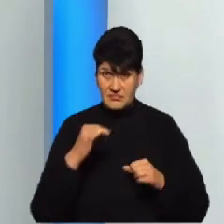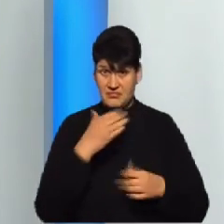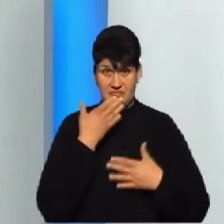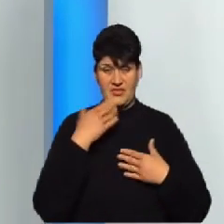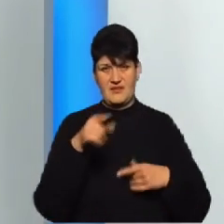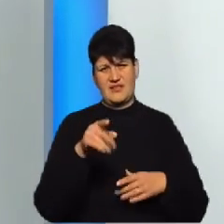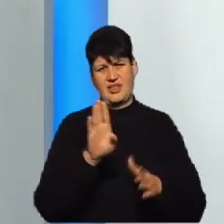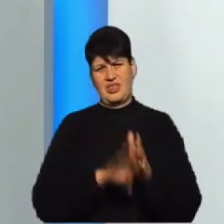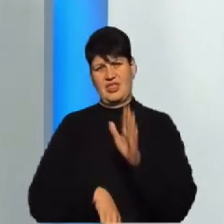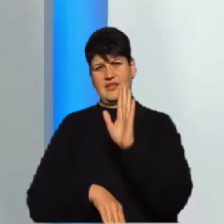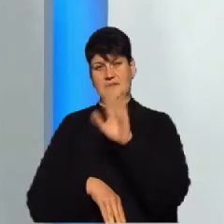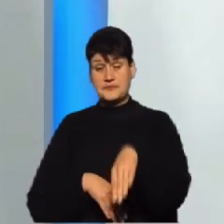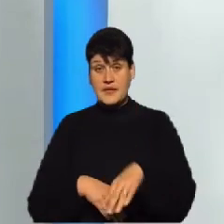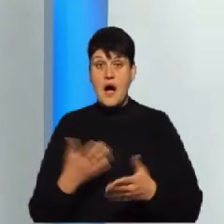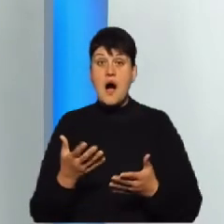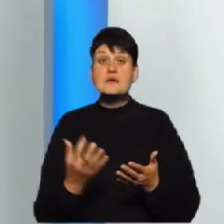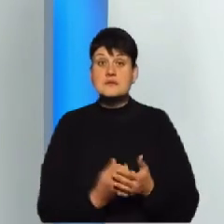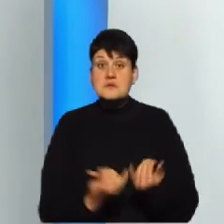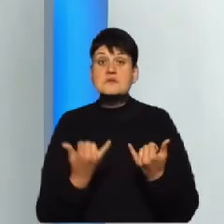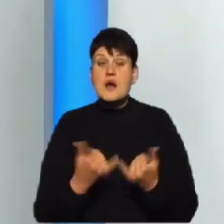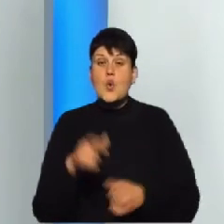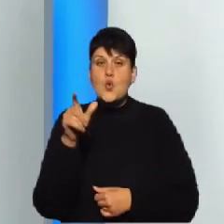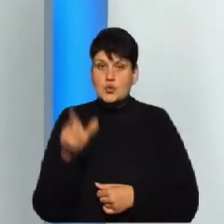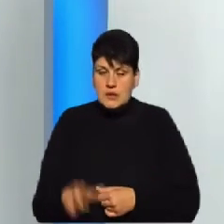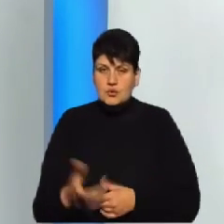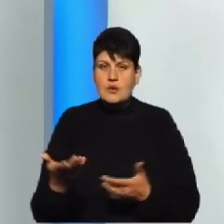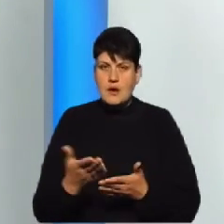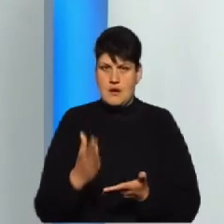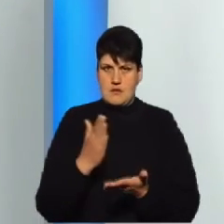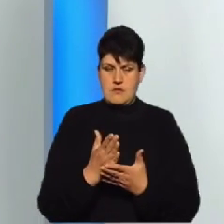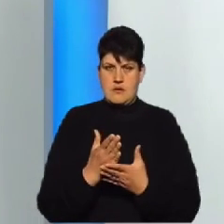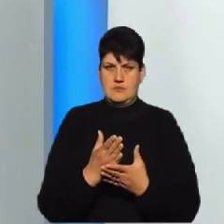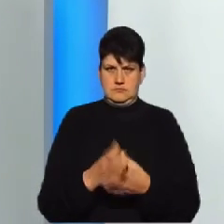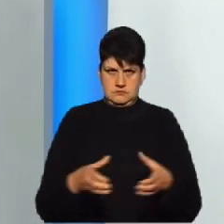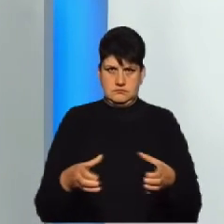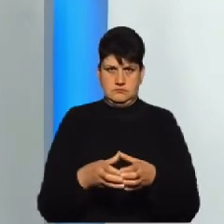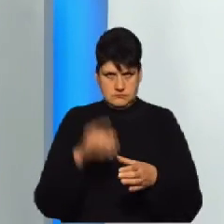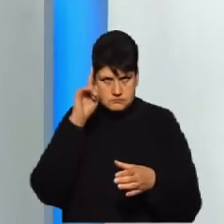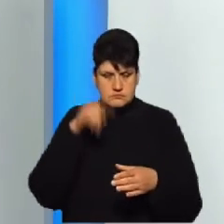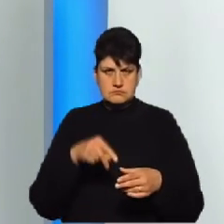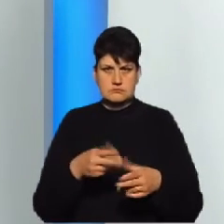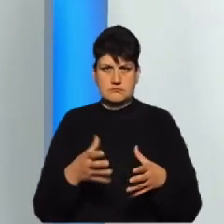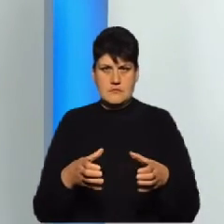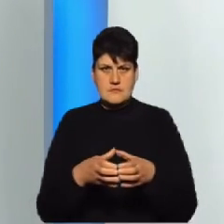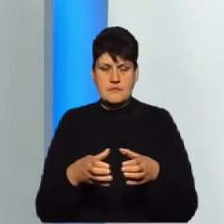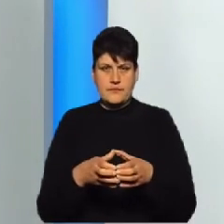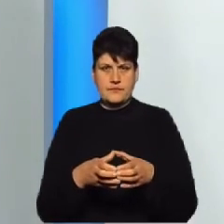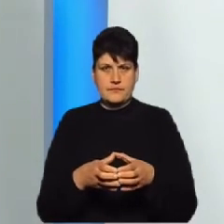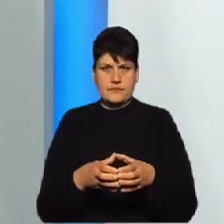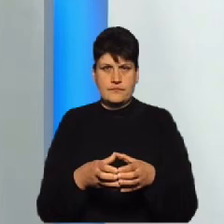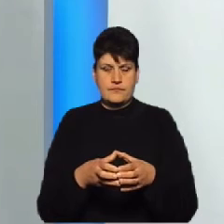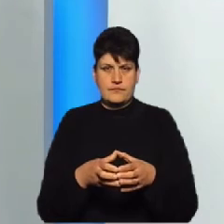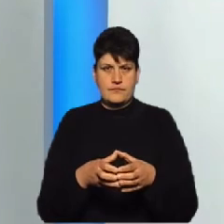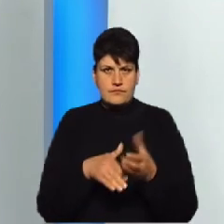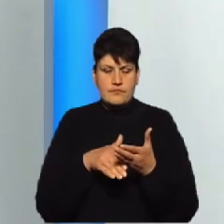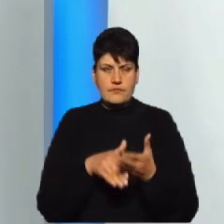знайдіть зараз людину, яка би була командним гравцем і уміла грати в команді, тому що завжди команда